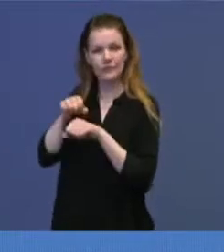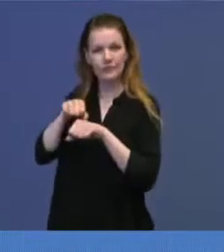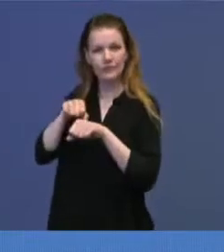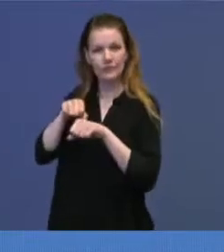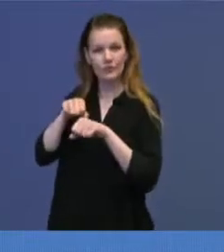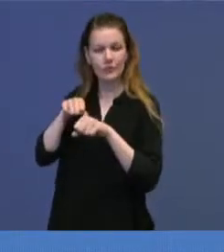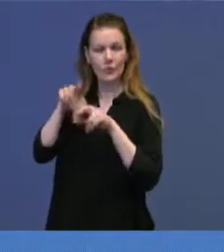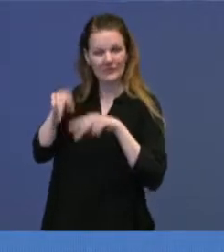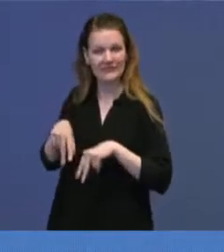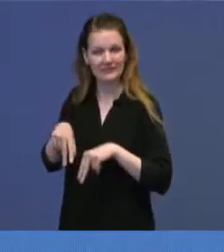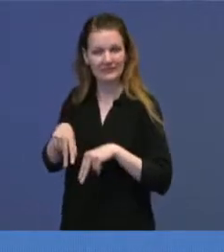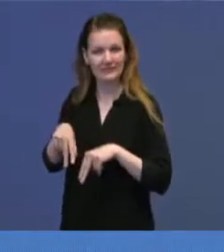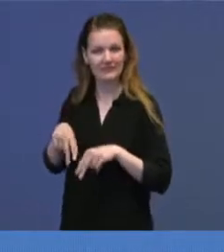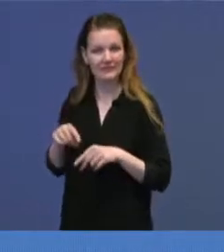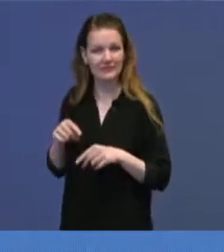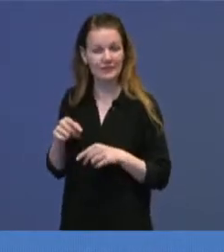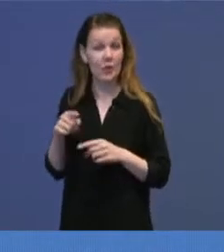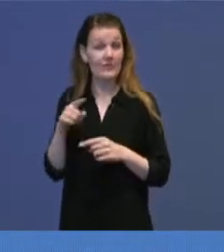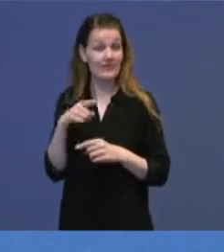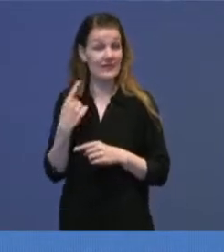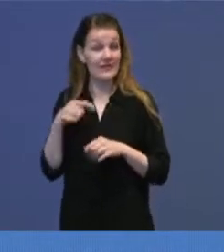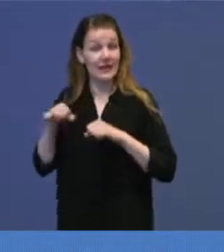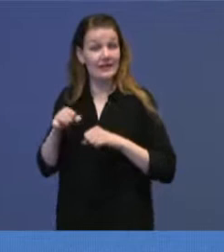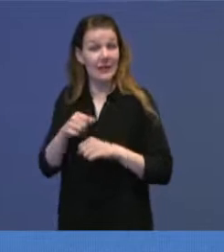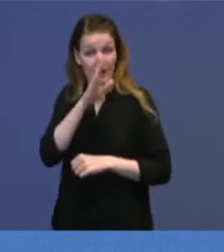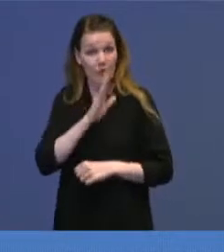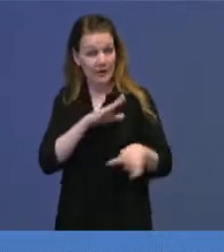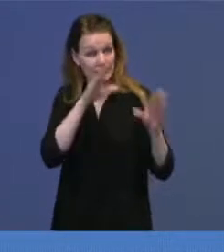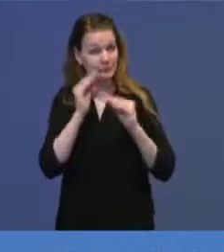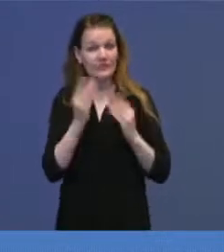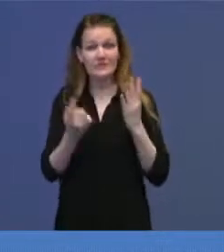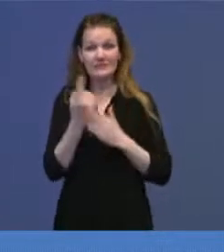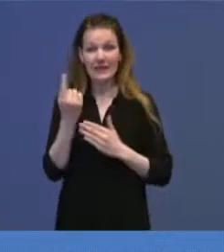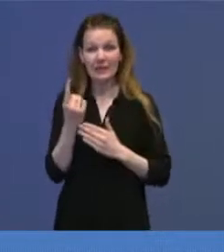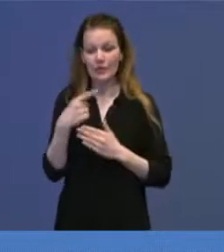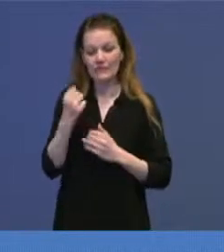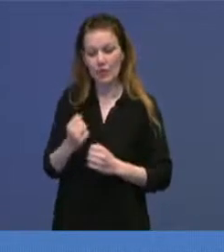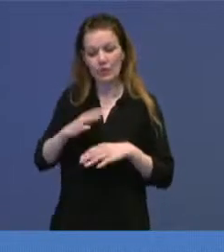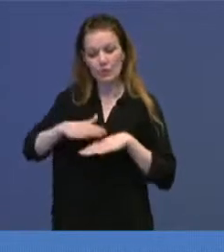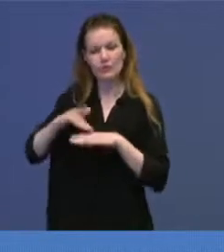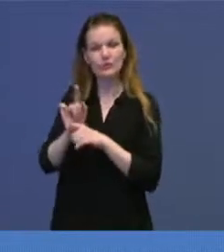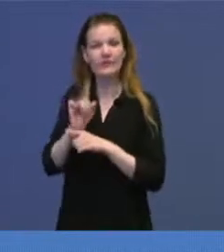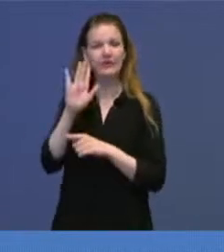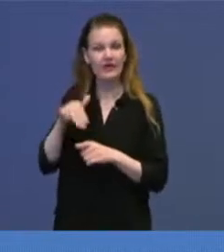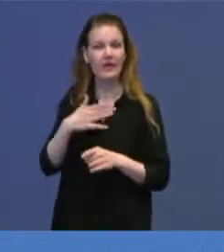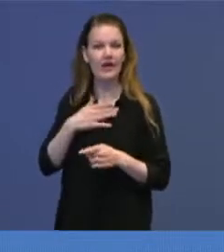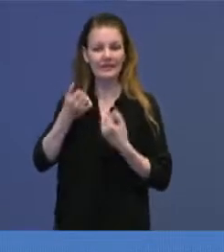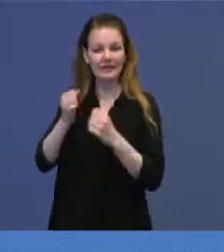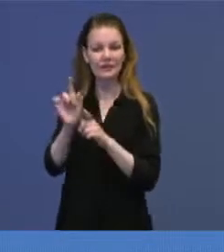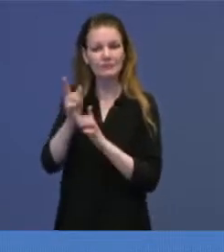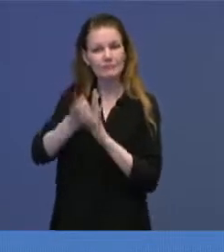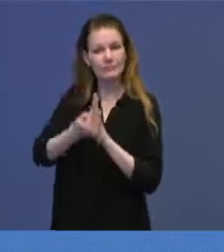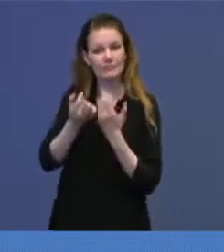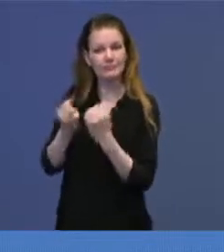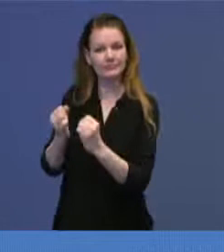ser endringer rundt oss, så tar regjeringen det på alvor og kommer med raske tiltak for å gi enda mer trygghet for folk i